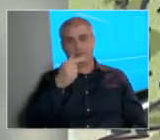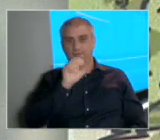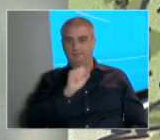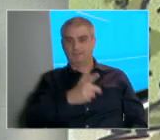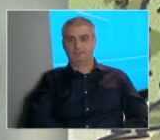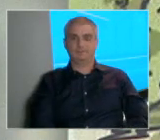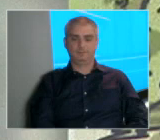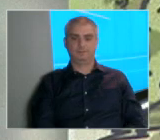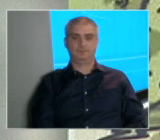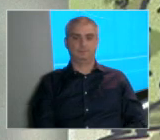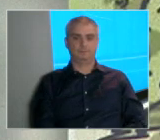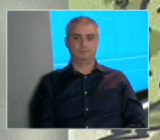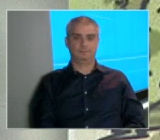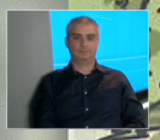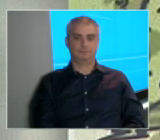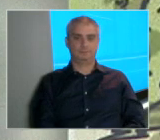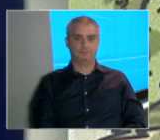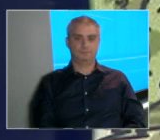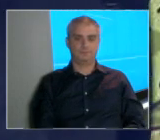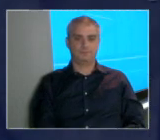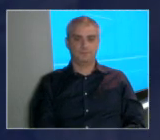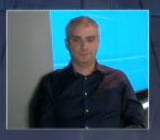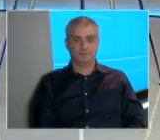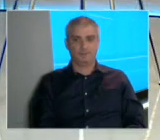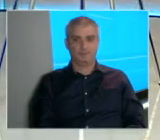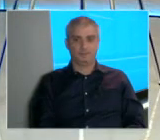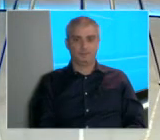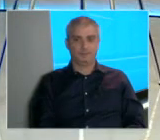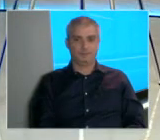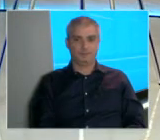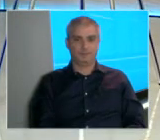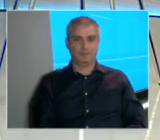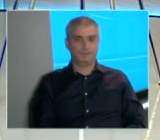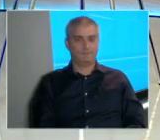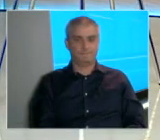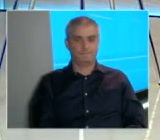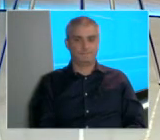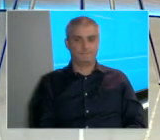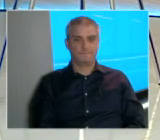סער. כן, זה התיאור של יותם פישביין, את הקמפיין בליכוד.